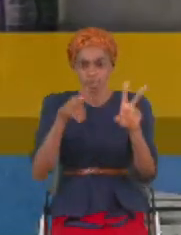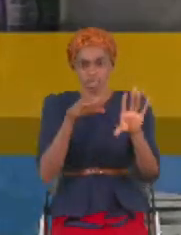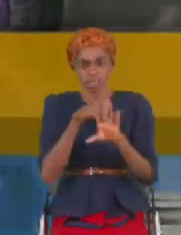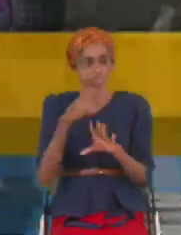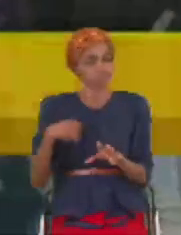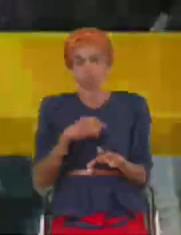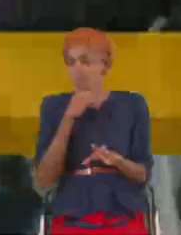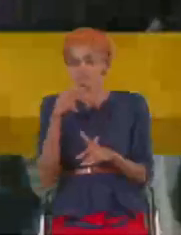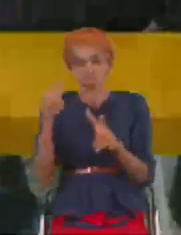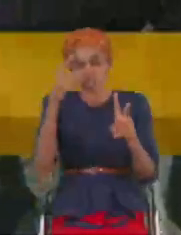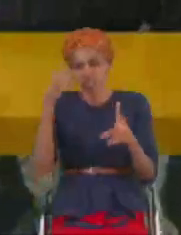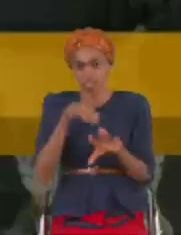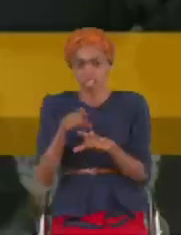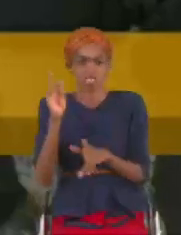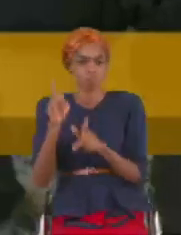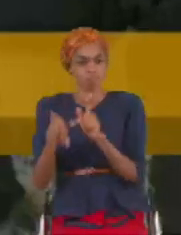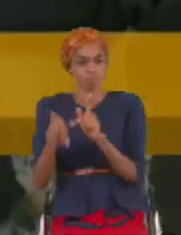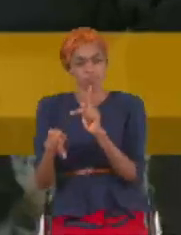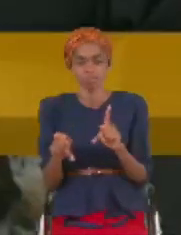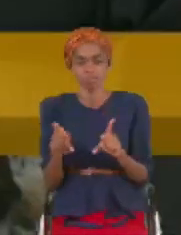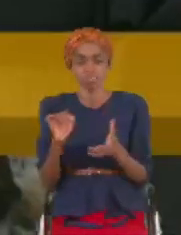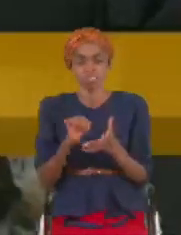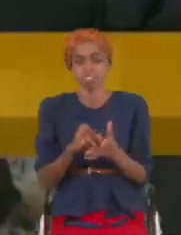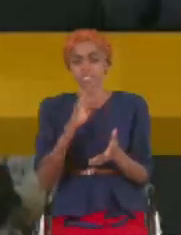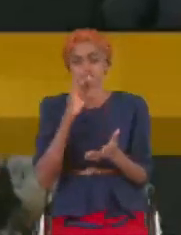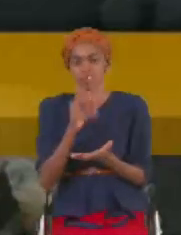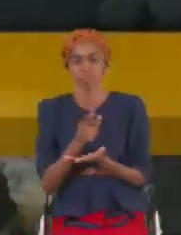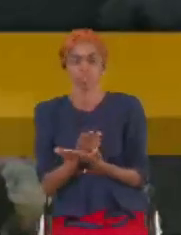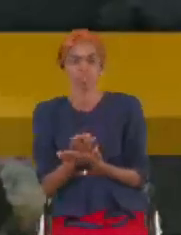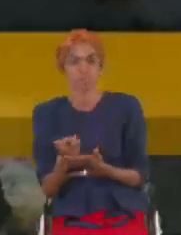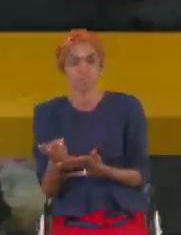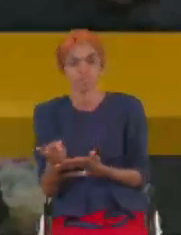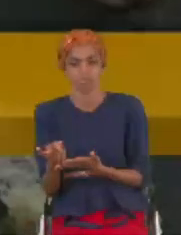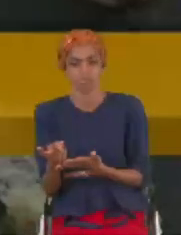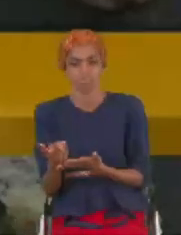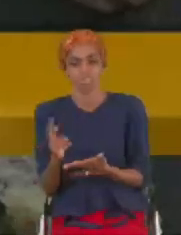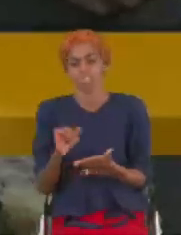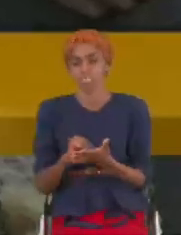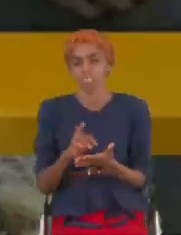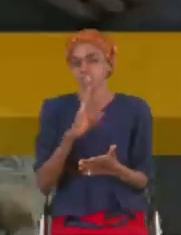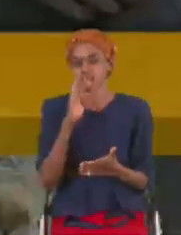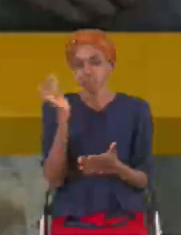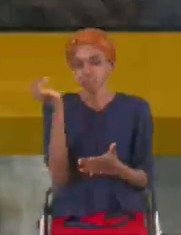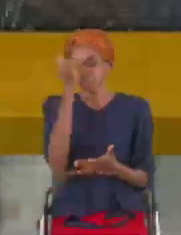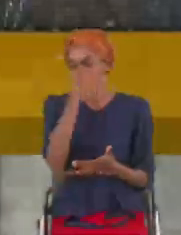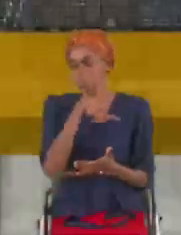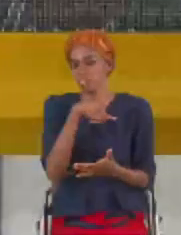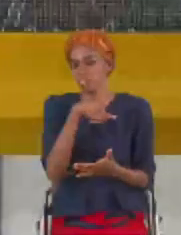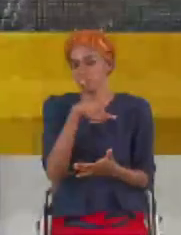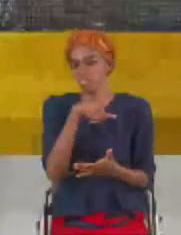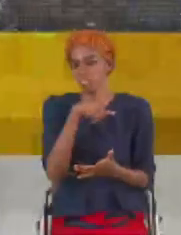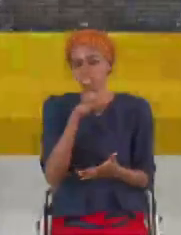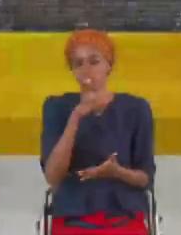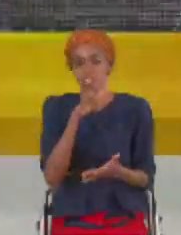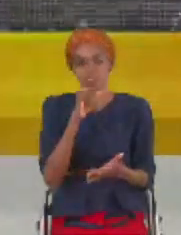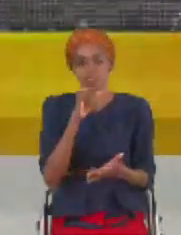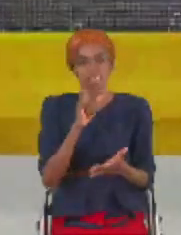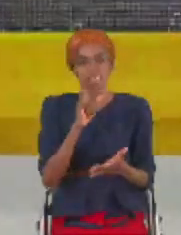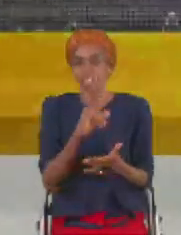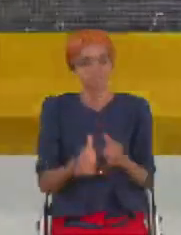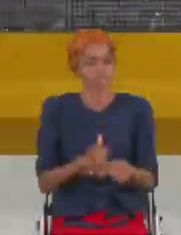nous n'avons pas les gens qui ont à jouer qu'ils étaient des médiocres qui